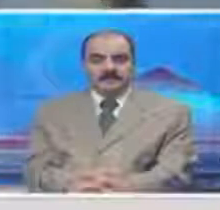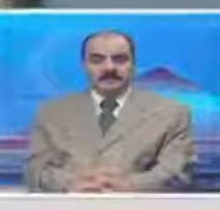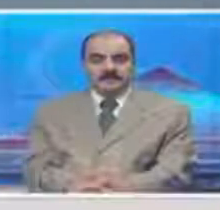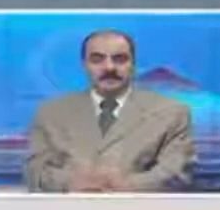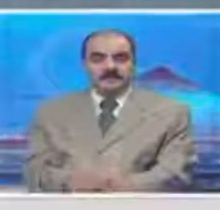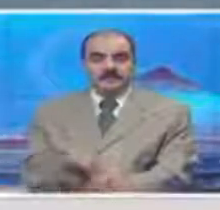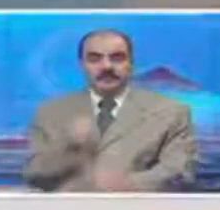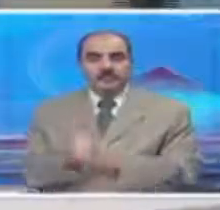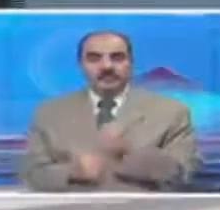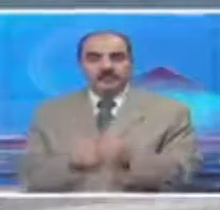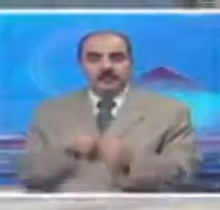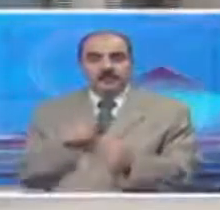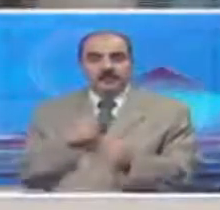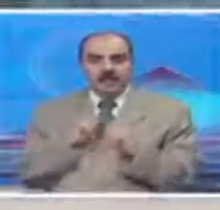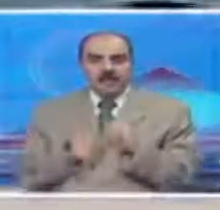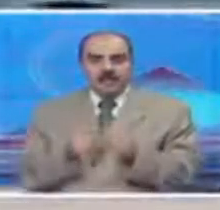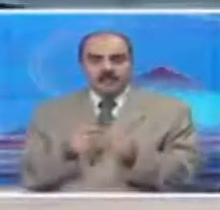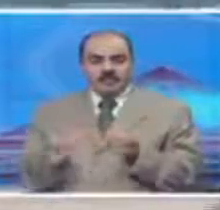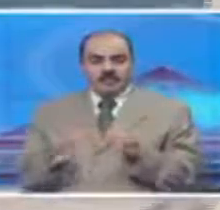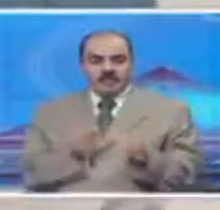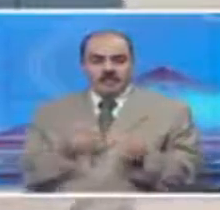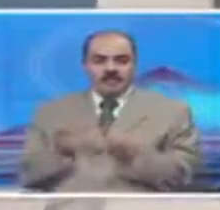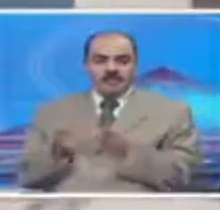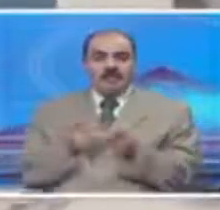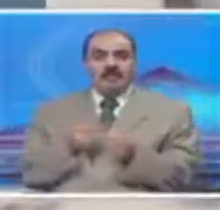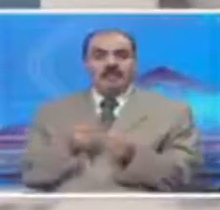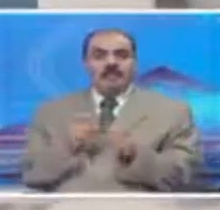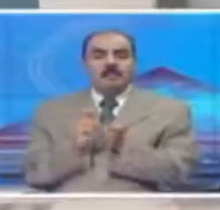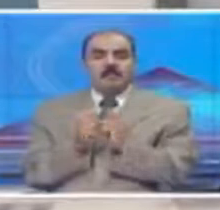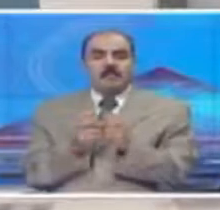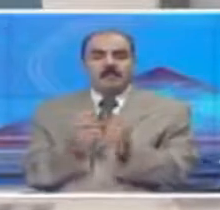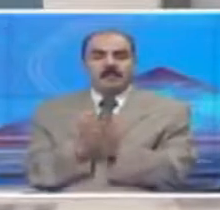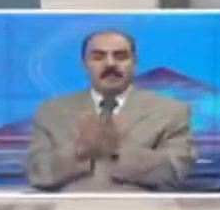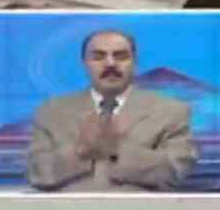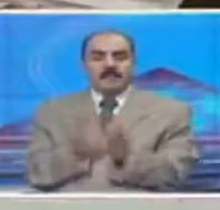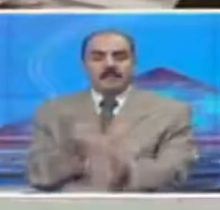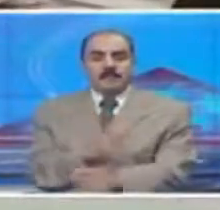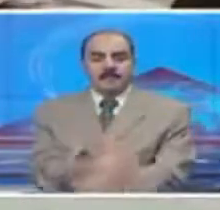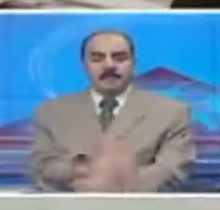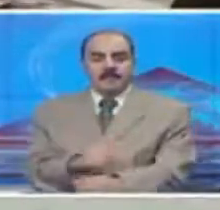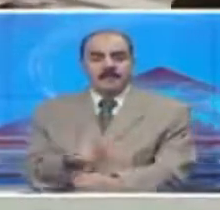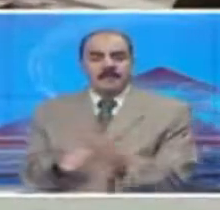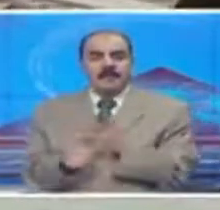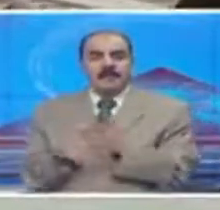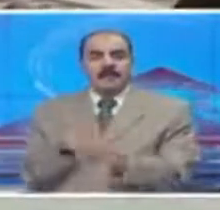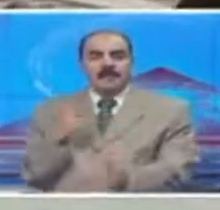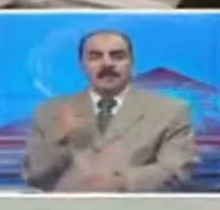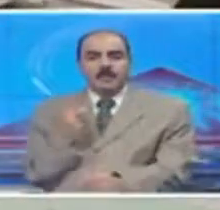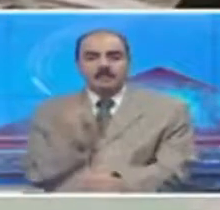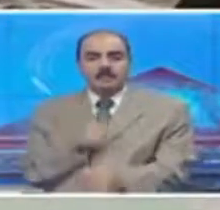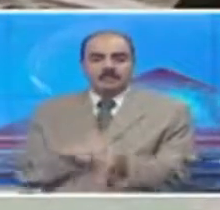على قدم وساق تجرى الاستعدادات النهائية لاستقبال فعاليات معرض القاهرة الدولي للكتاب في نسخته